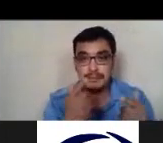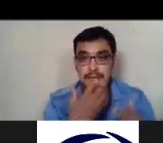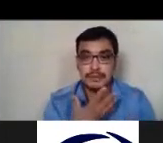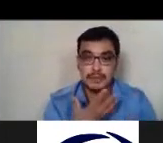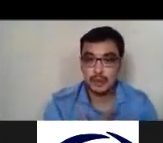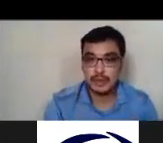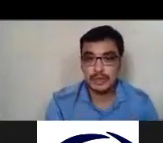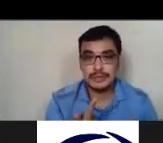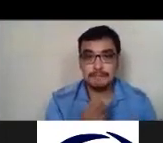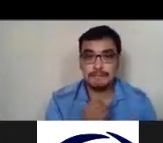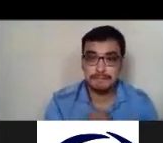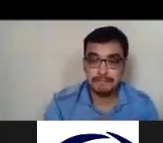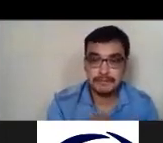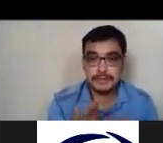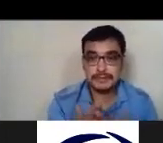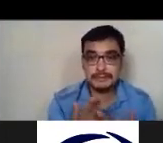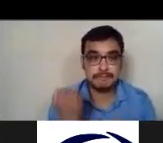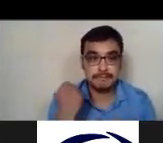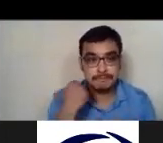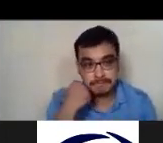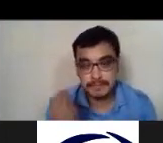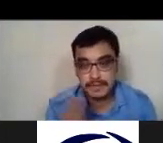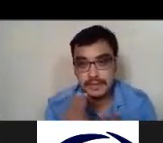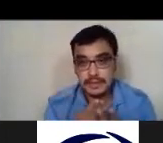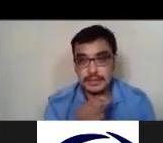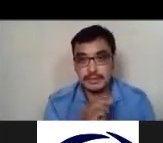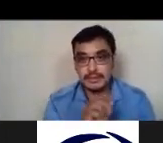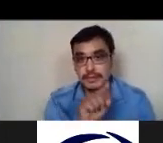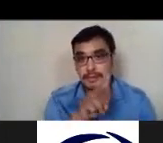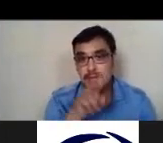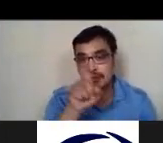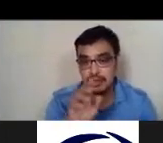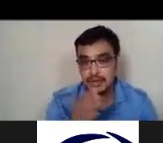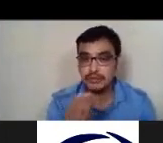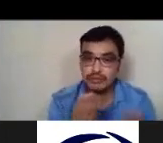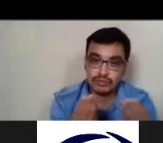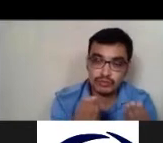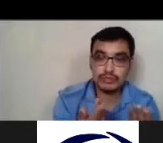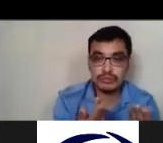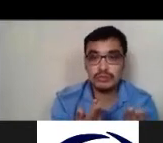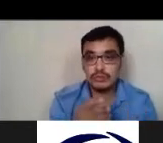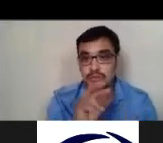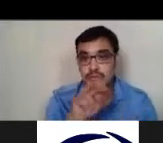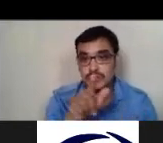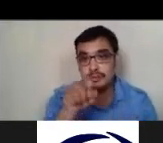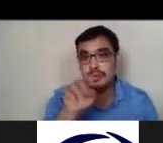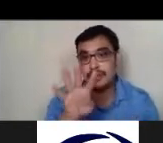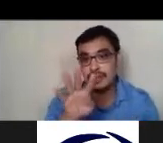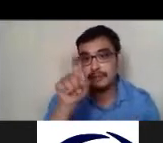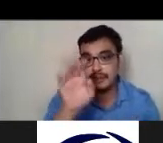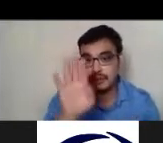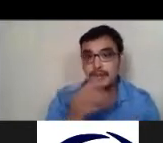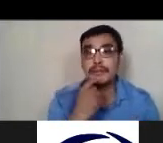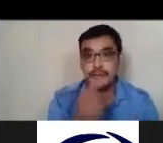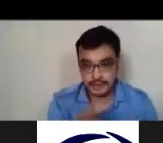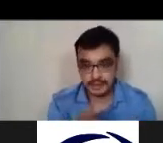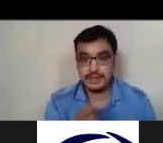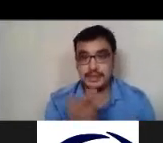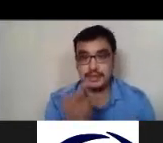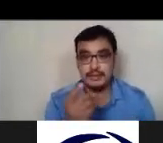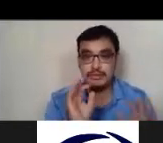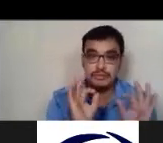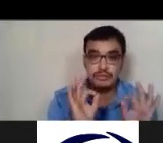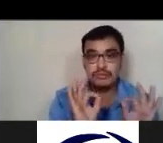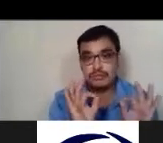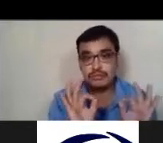चाहिँ 11-12% छ, माइल्ड डिप्रेसन चाहिँ 27.7% छ भने मोडरेट डिप्रेसन